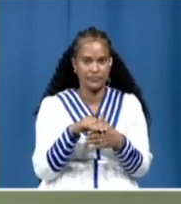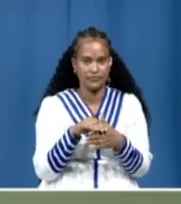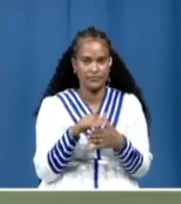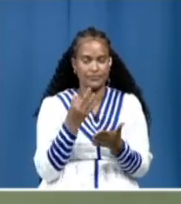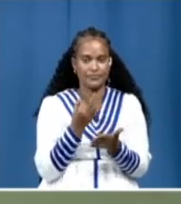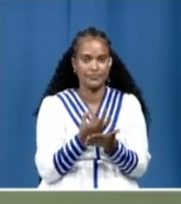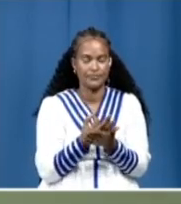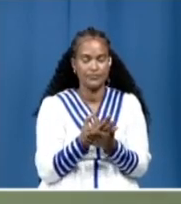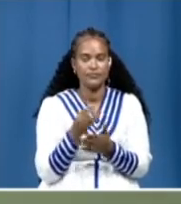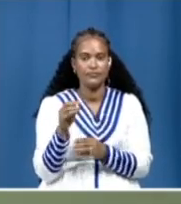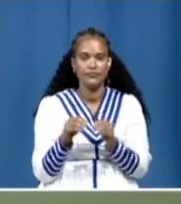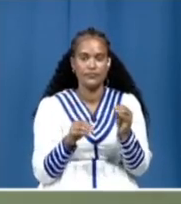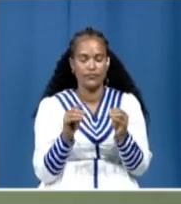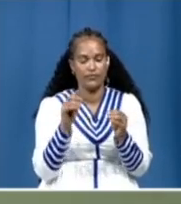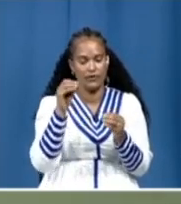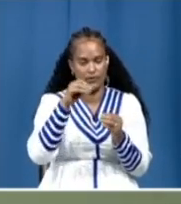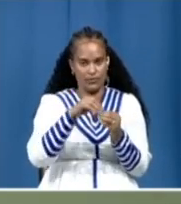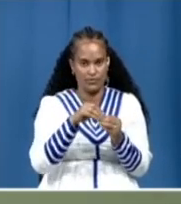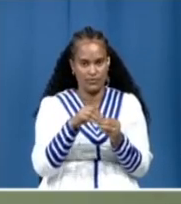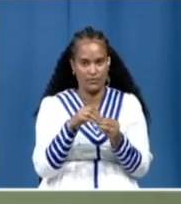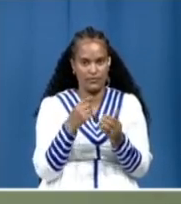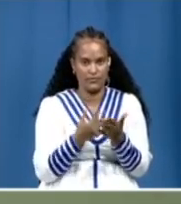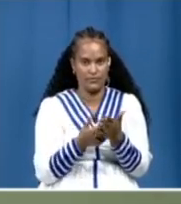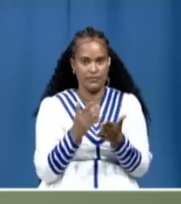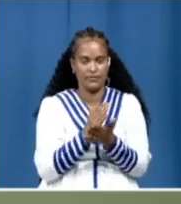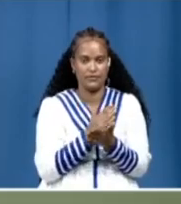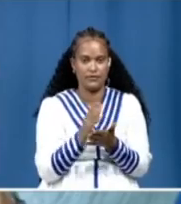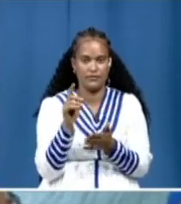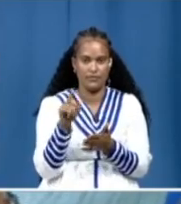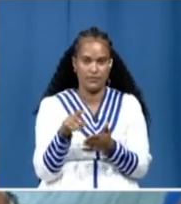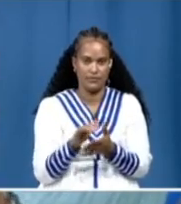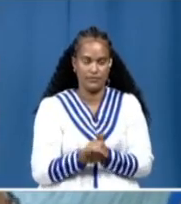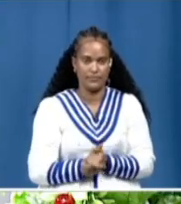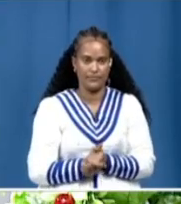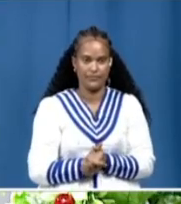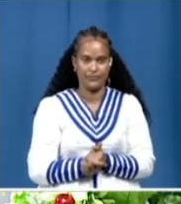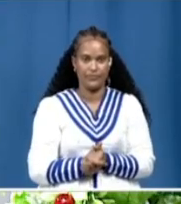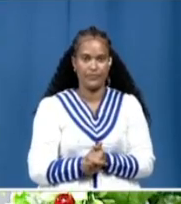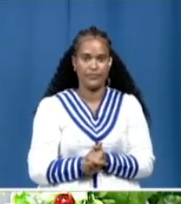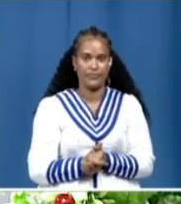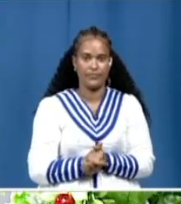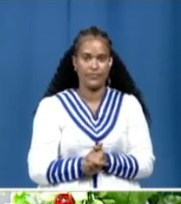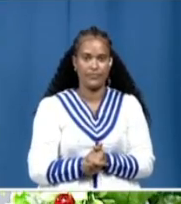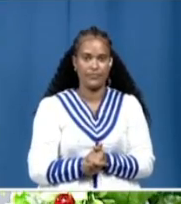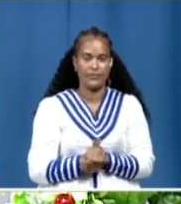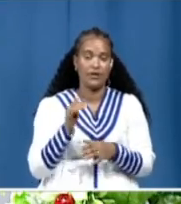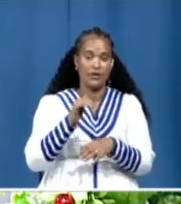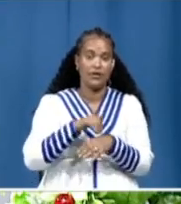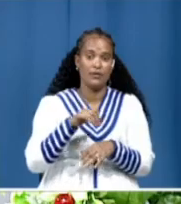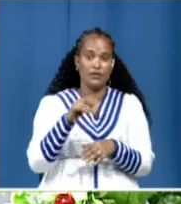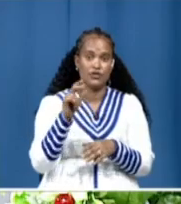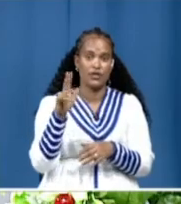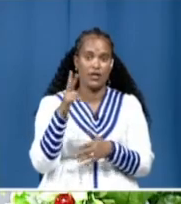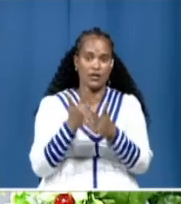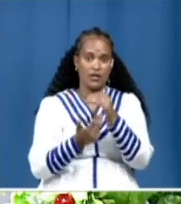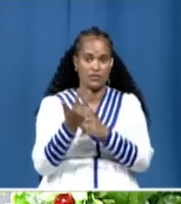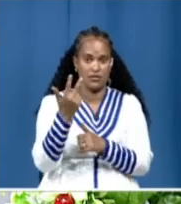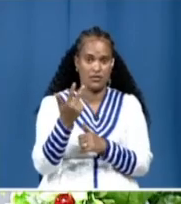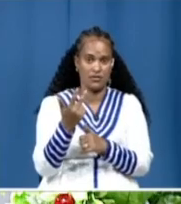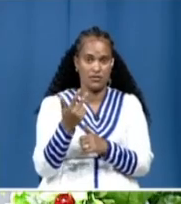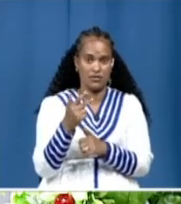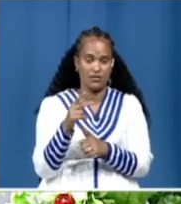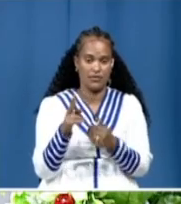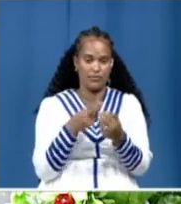ناي فاينانس من كساسون كعبي عوزي مرة رابكن قبرينا ماتي أب كتما شران دا سلاسة